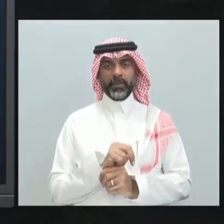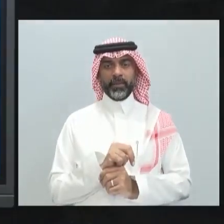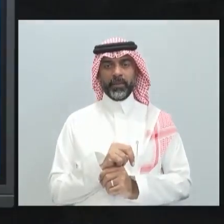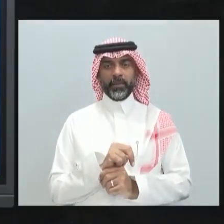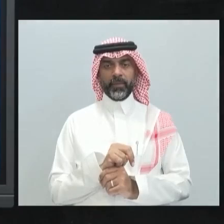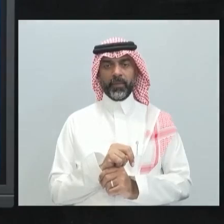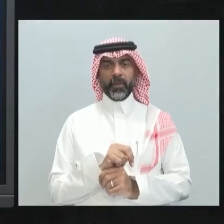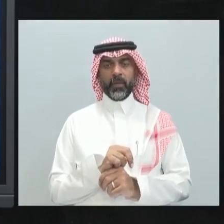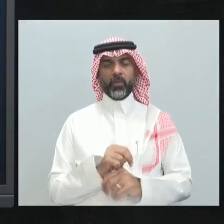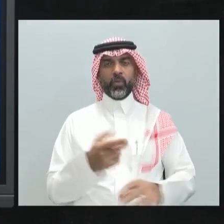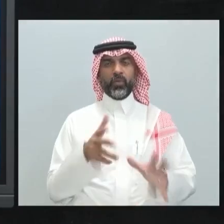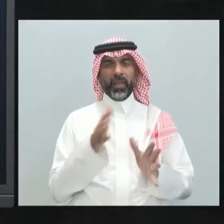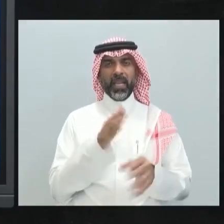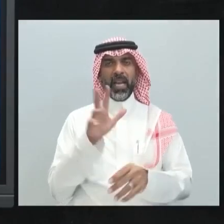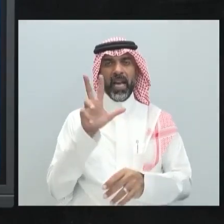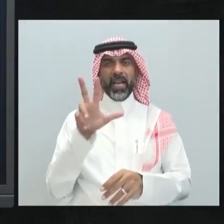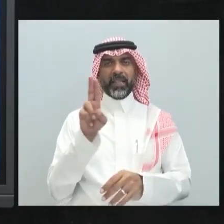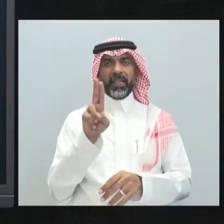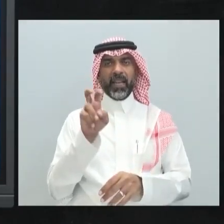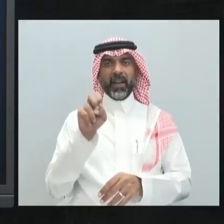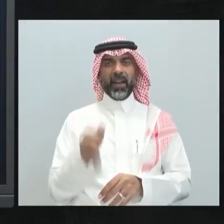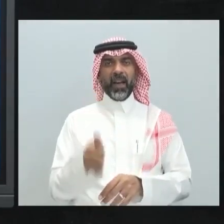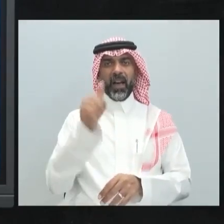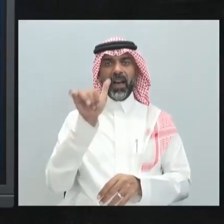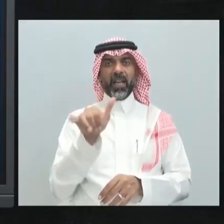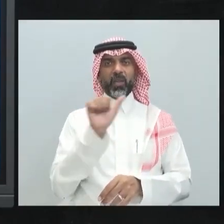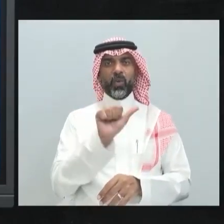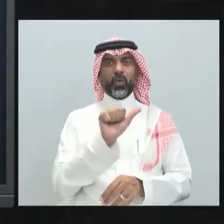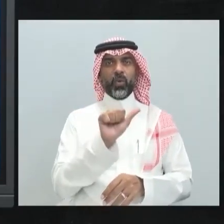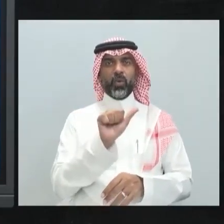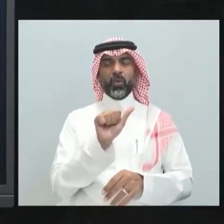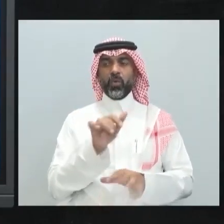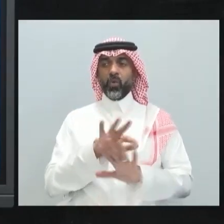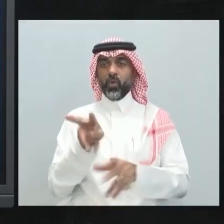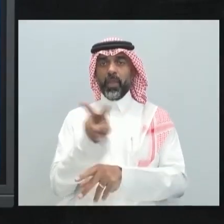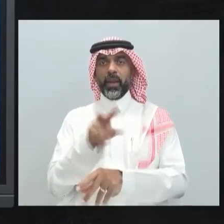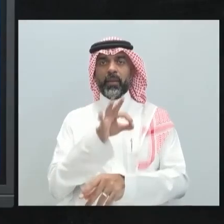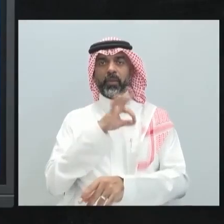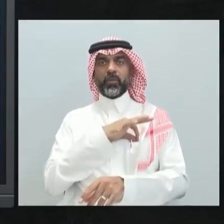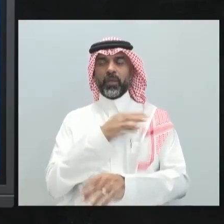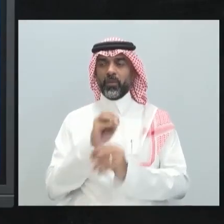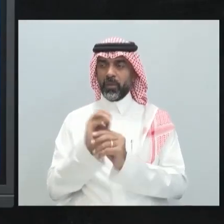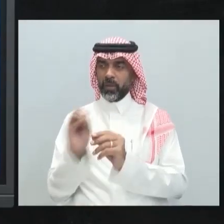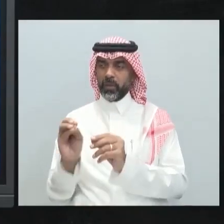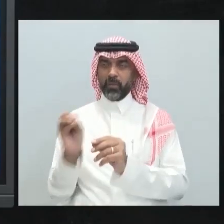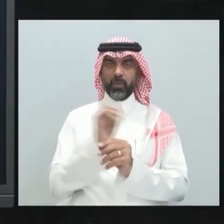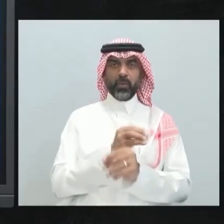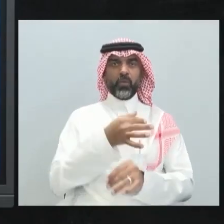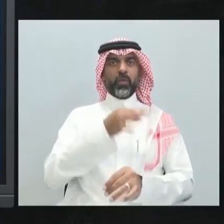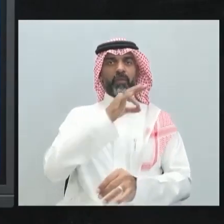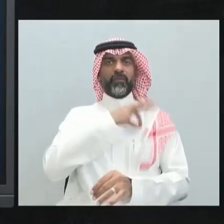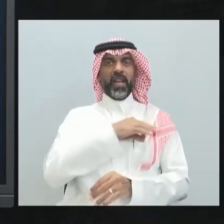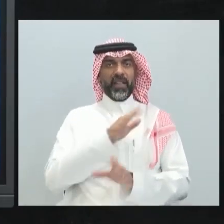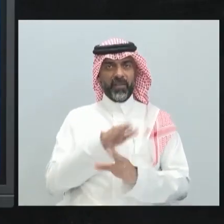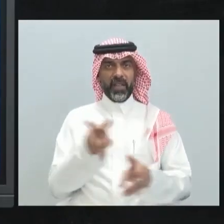التقايض اكدنا وذكرنا ان المخلوق الاول يستفيد والاخر يستفيد انان هناك علاقه ما بين مخلوقين كلا المخلوقين